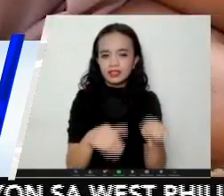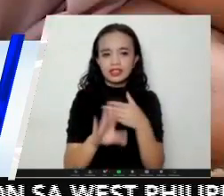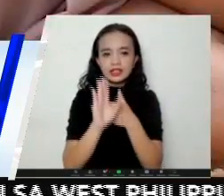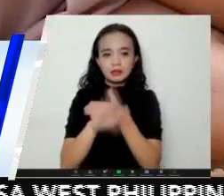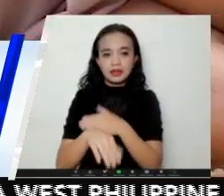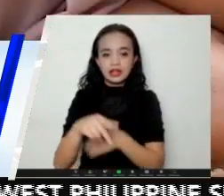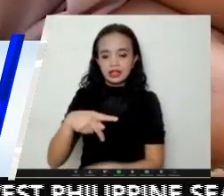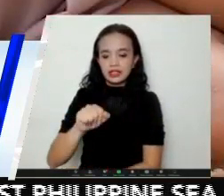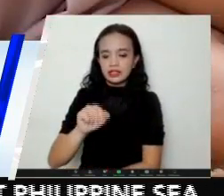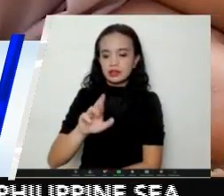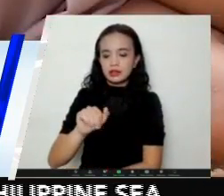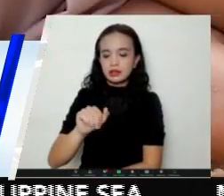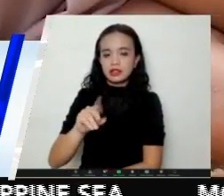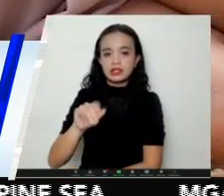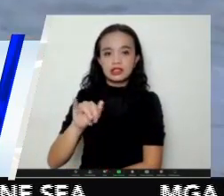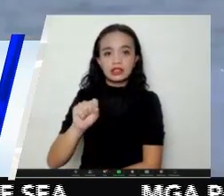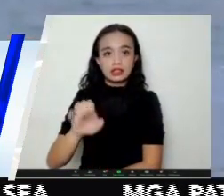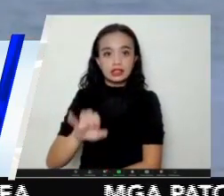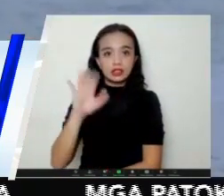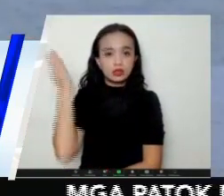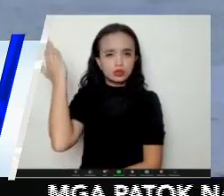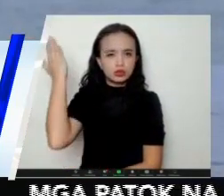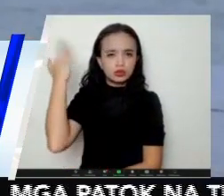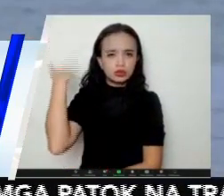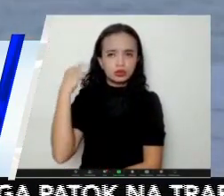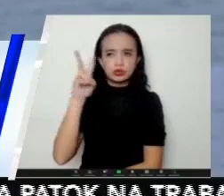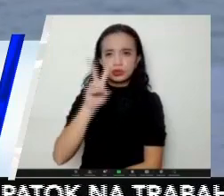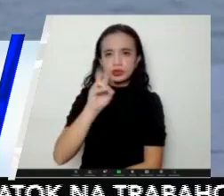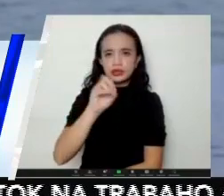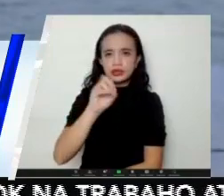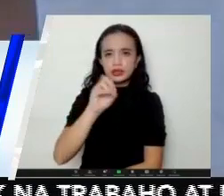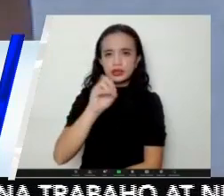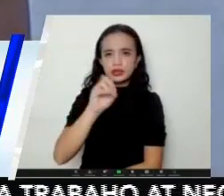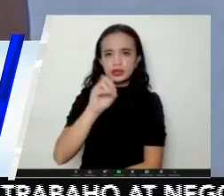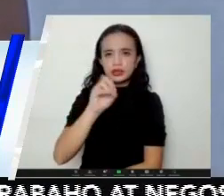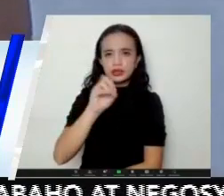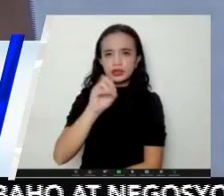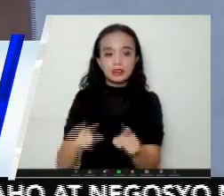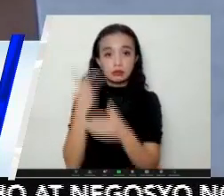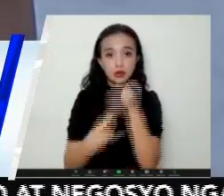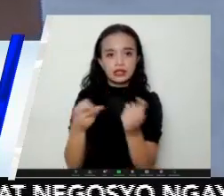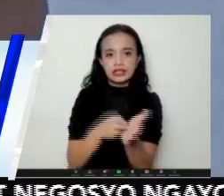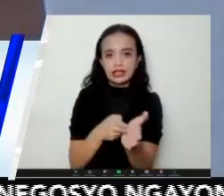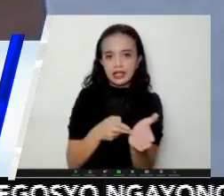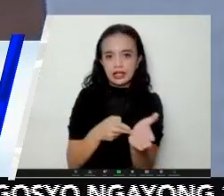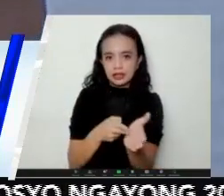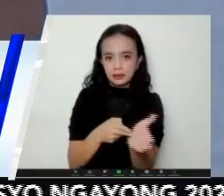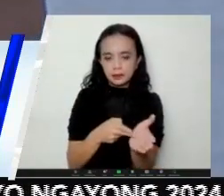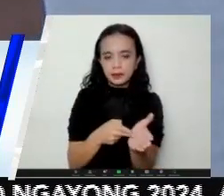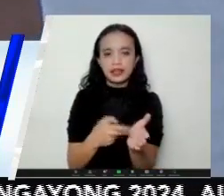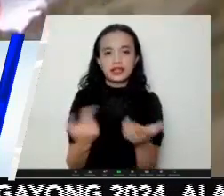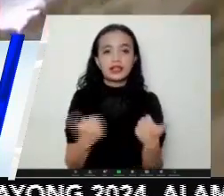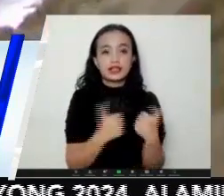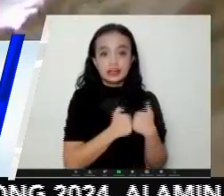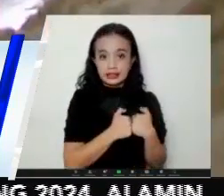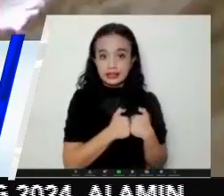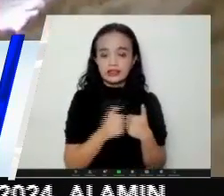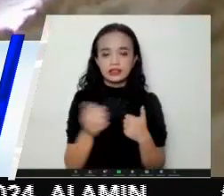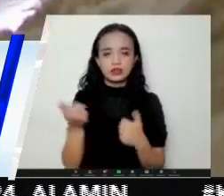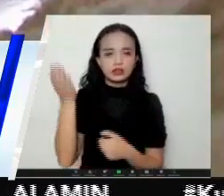noong latter part ng 2022. Pero inamin lang ng dalawa ang kanilang off-screen romance noong August